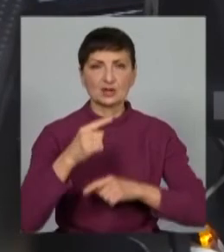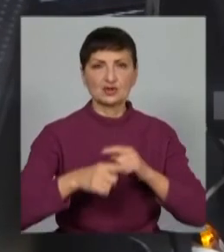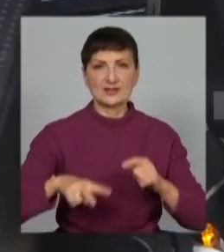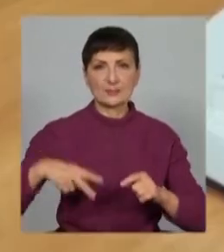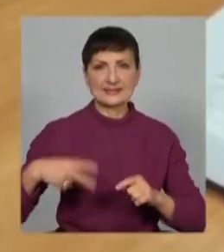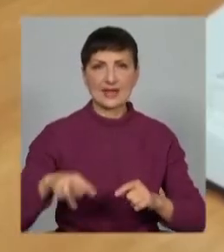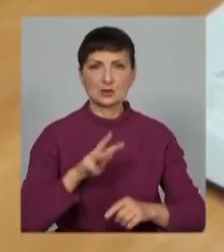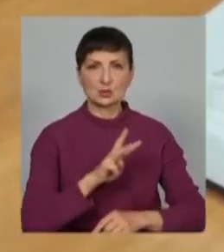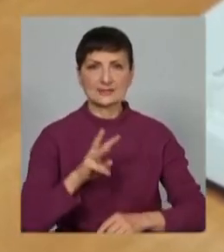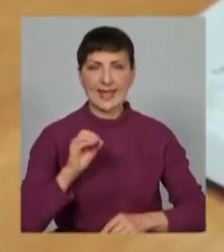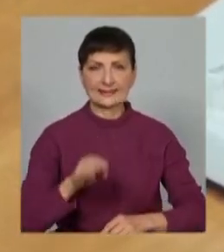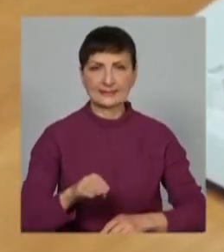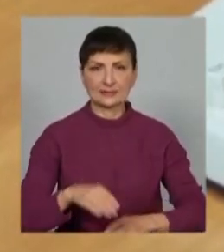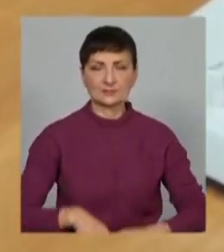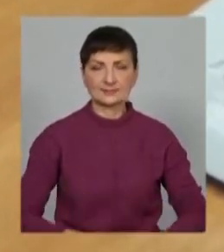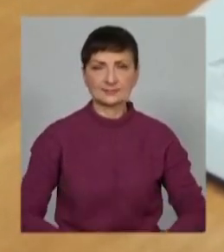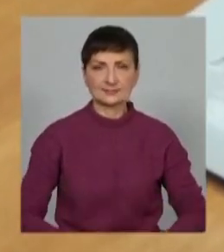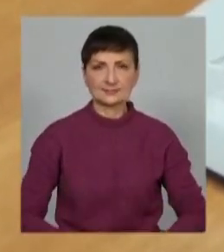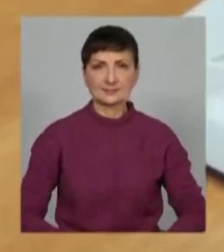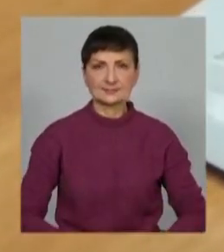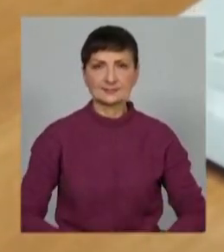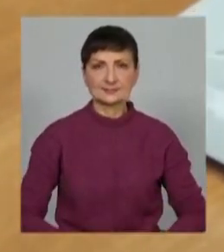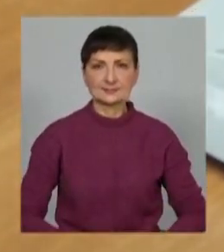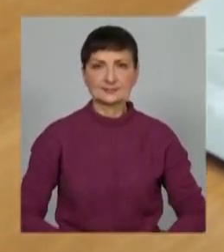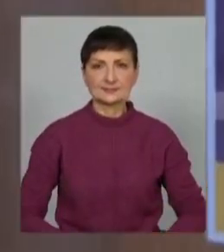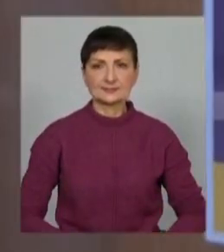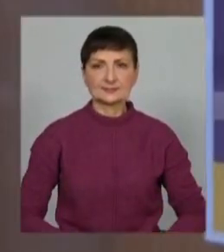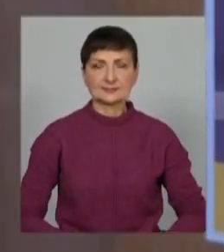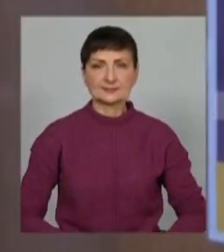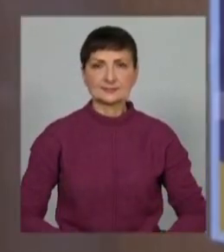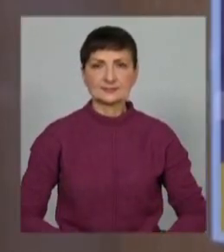сайта она роман geldin афалина нургуш а телеканал алматы